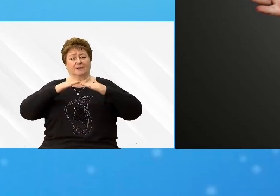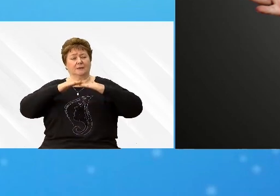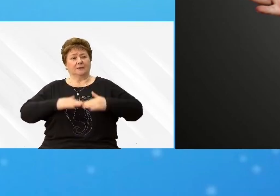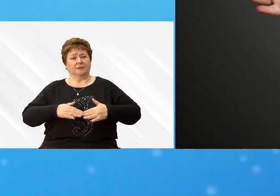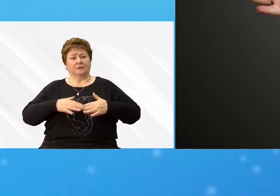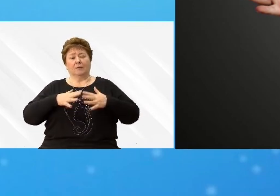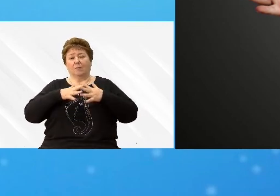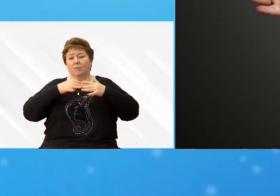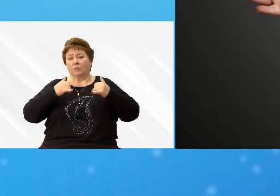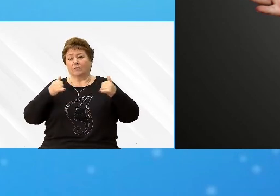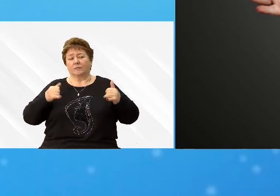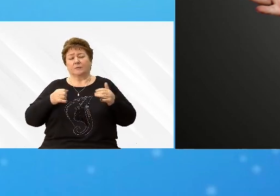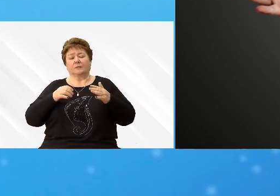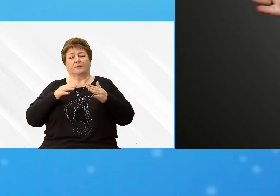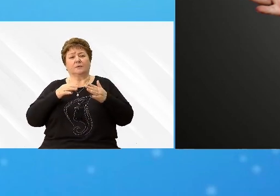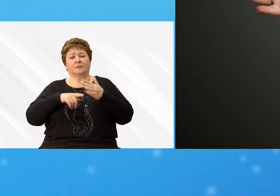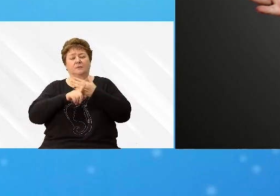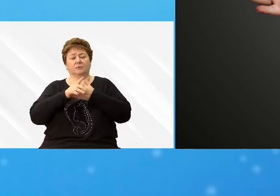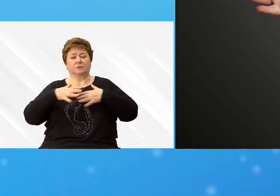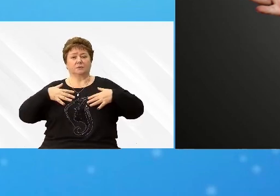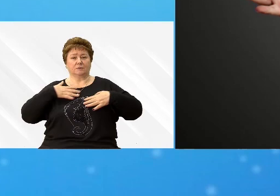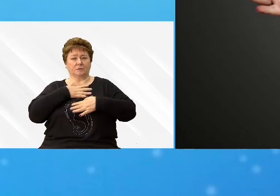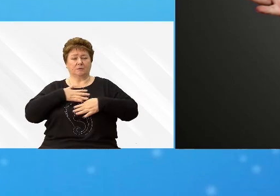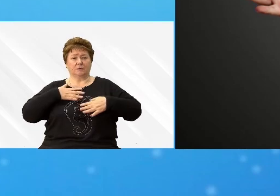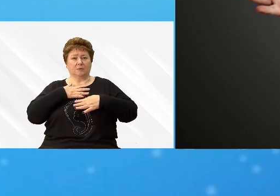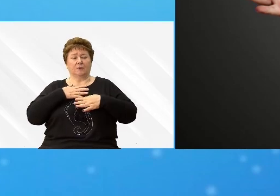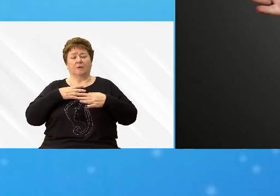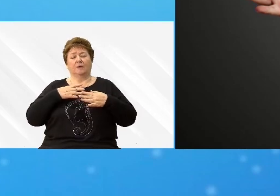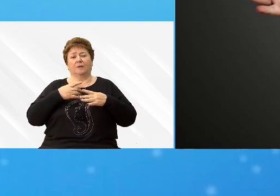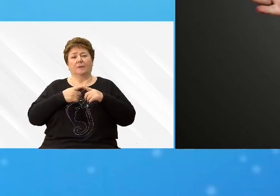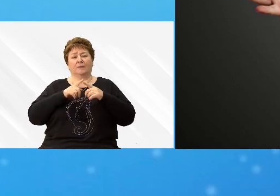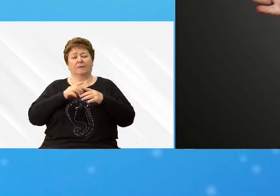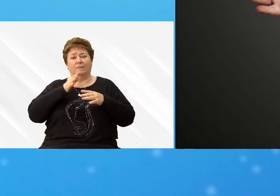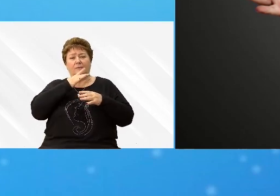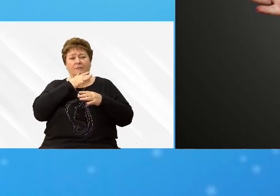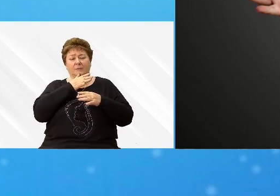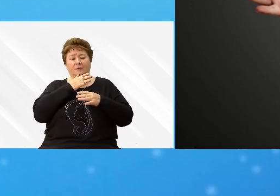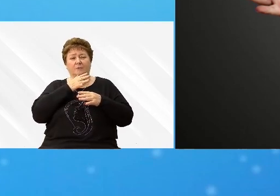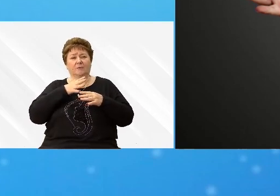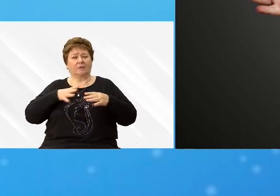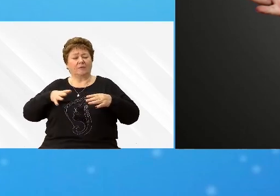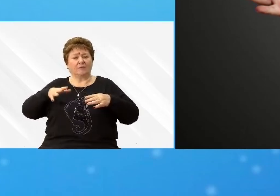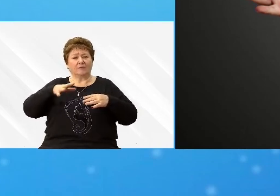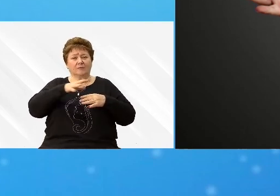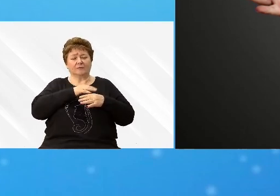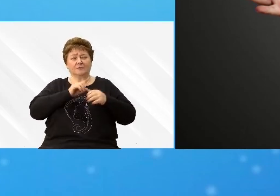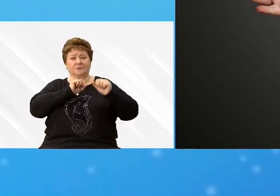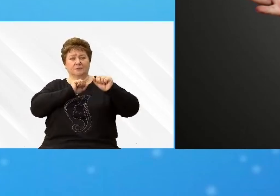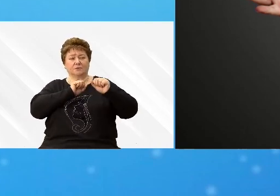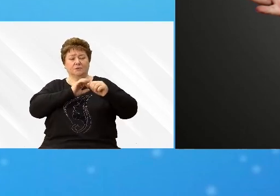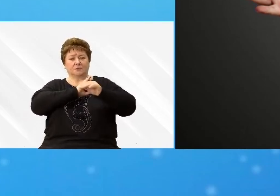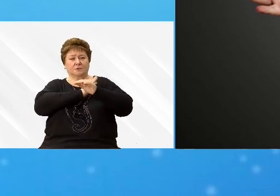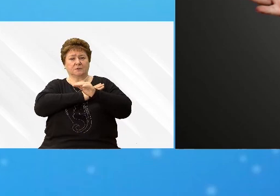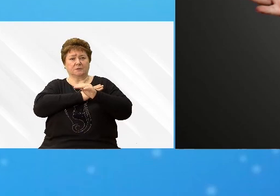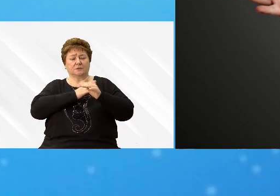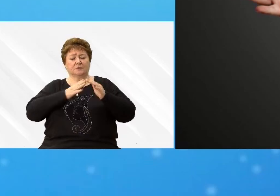начинается он состоянии тревоги на этой стадии мобилизуется все защитные силы